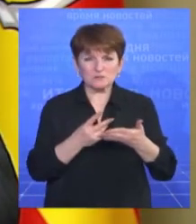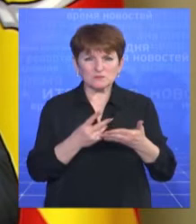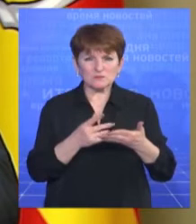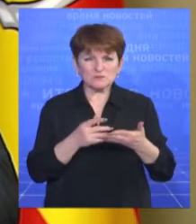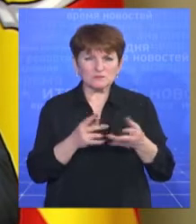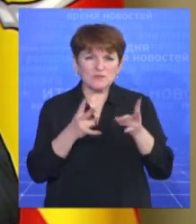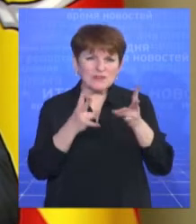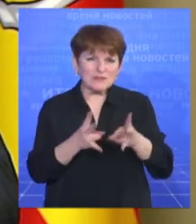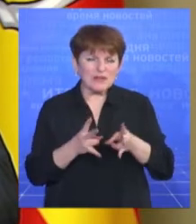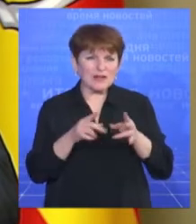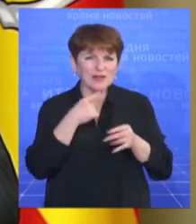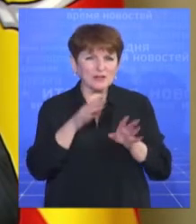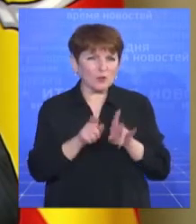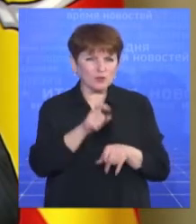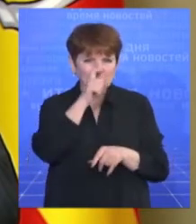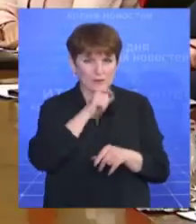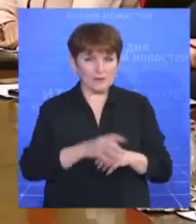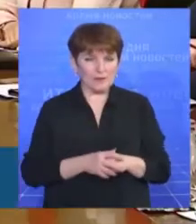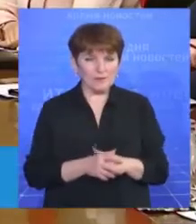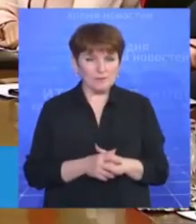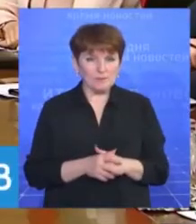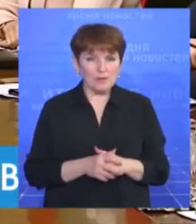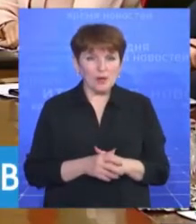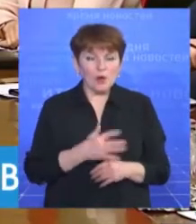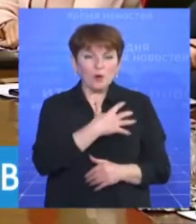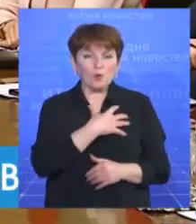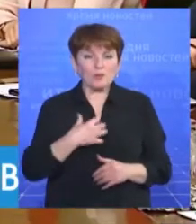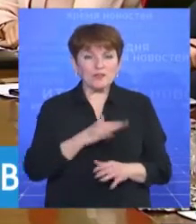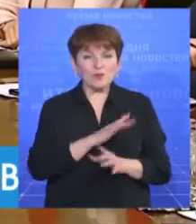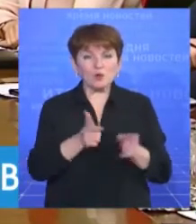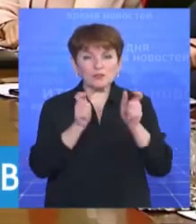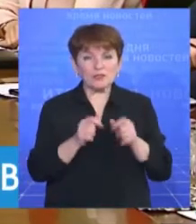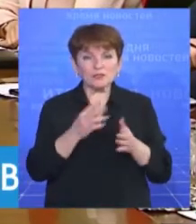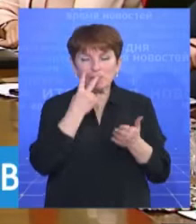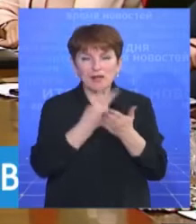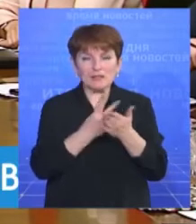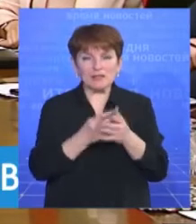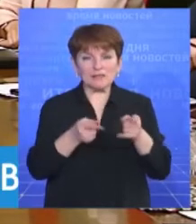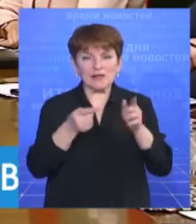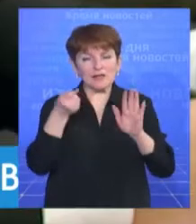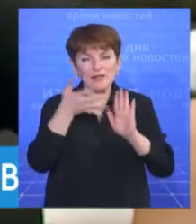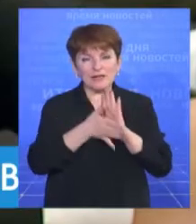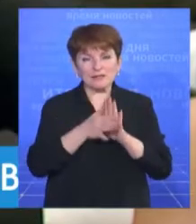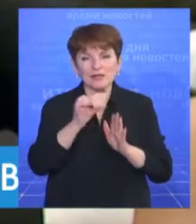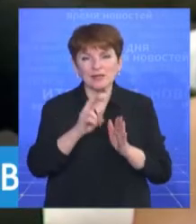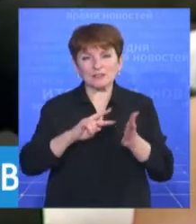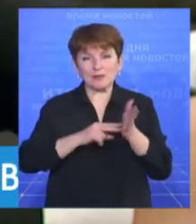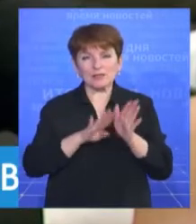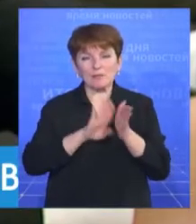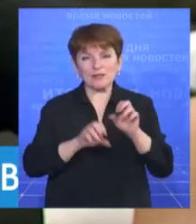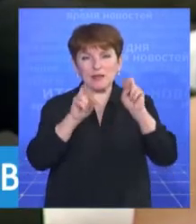мягко говоря, плохие. Губернатора не устраивают показатели реализации